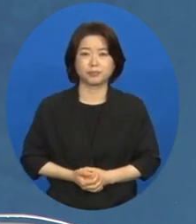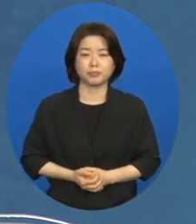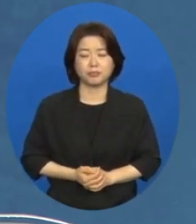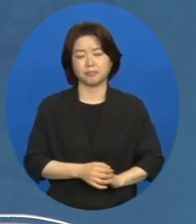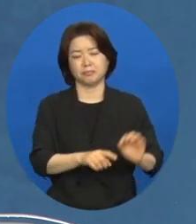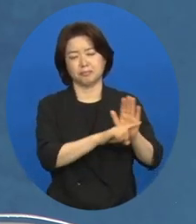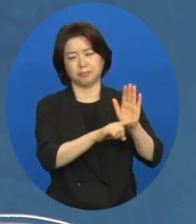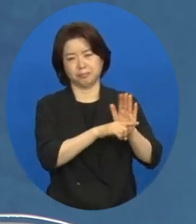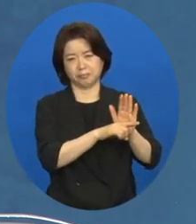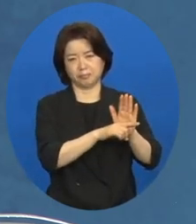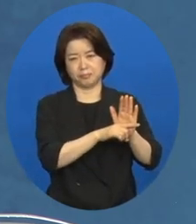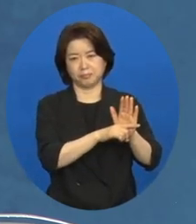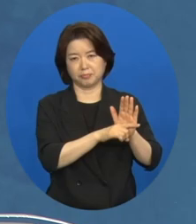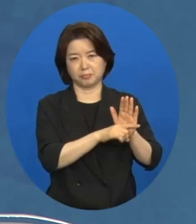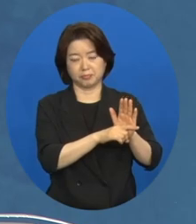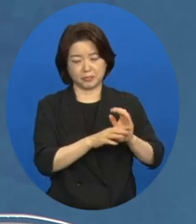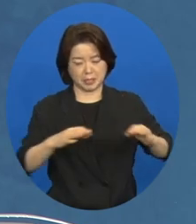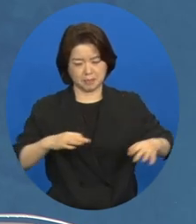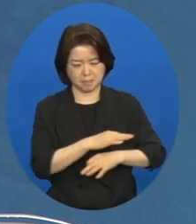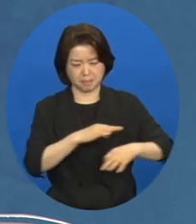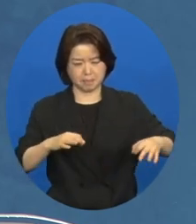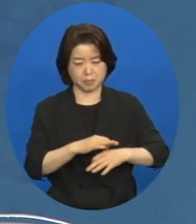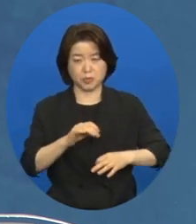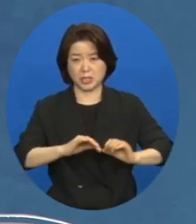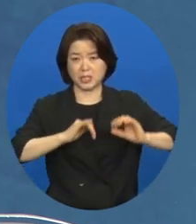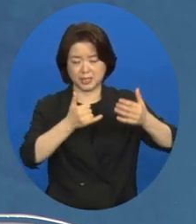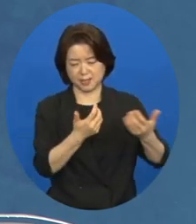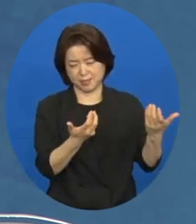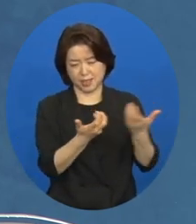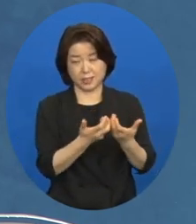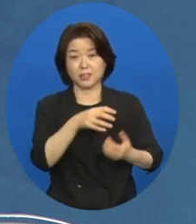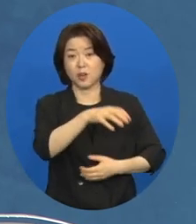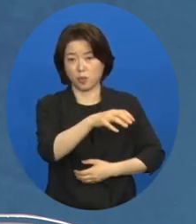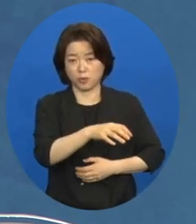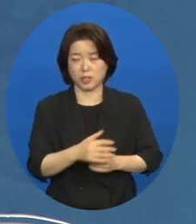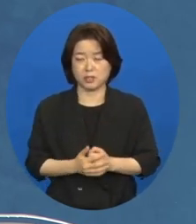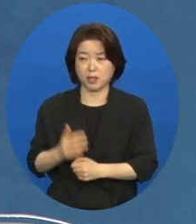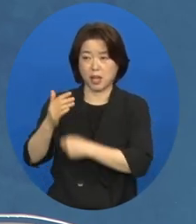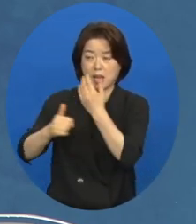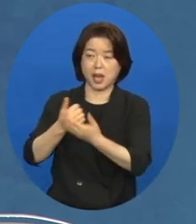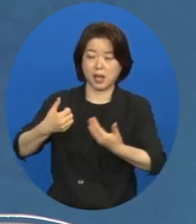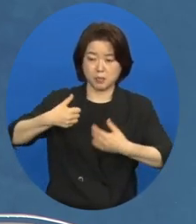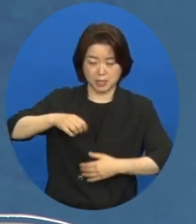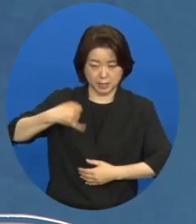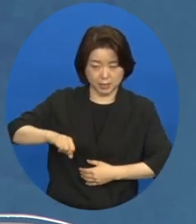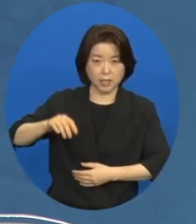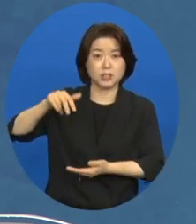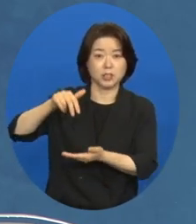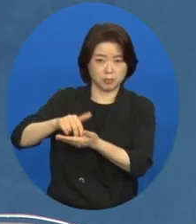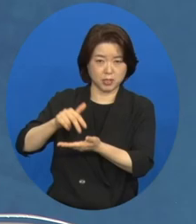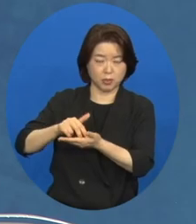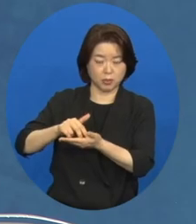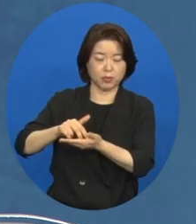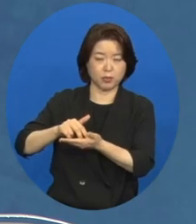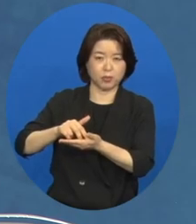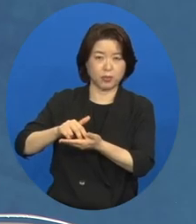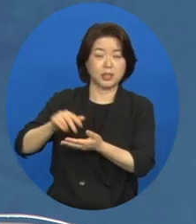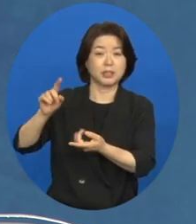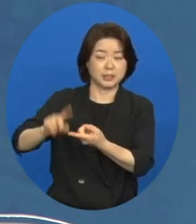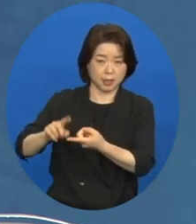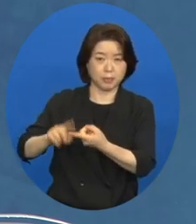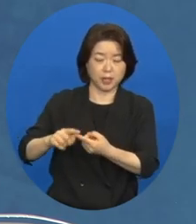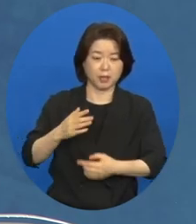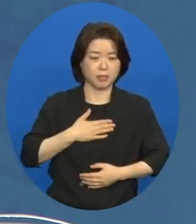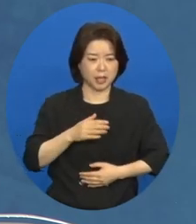부정과 부정직이 판을 치는 세상에서 하나님의 백성으로 하나님의 자녀로